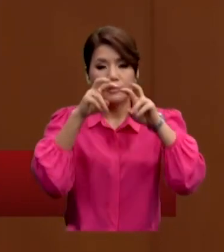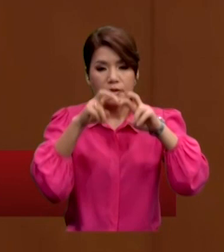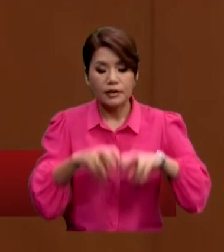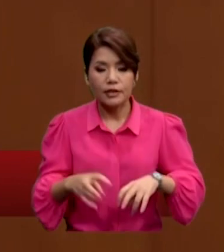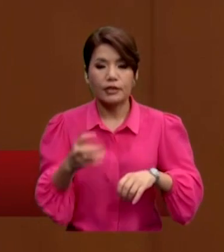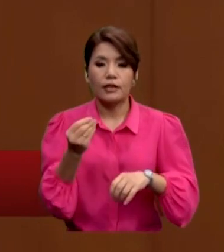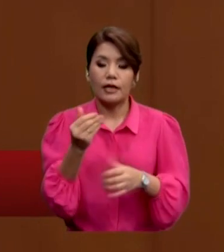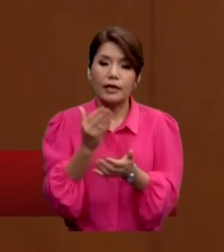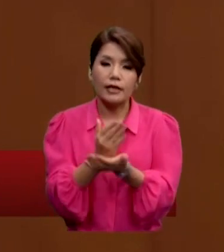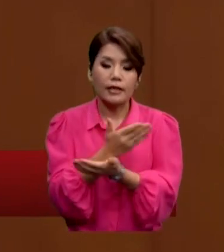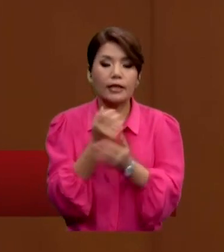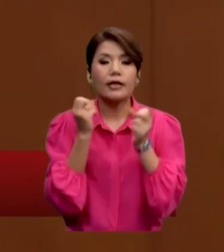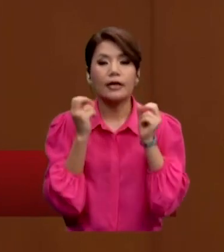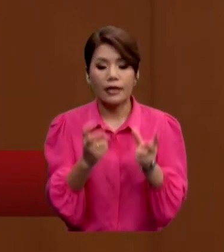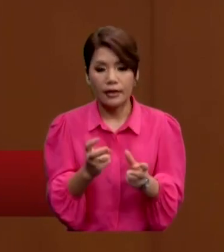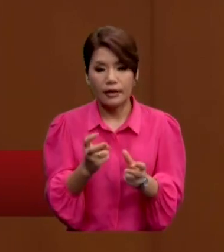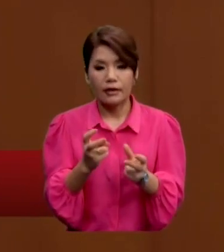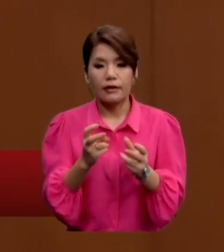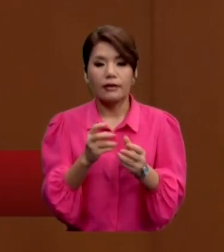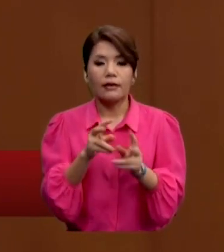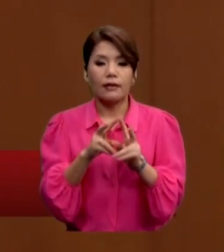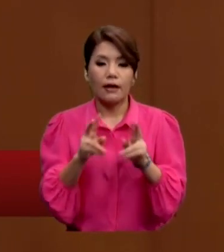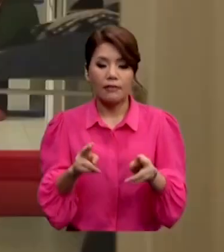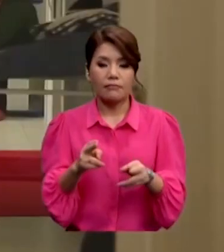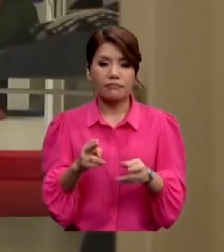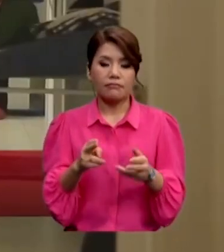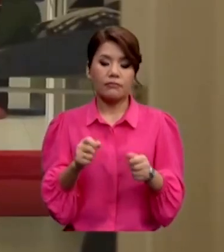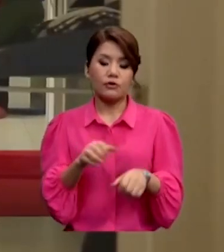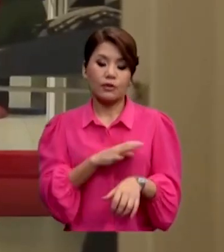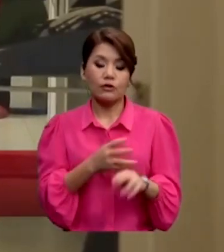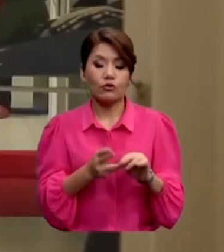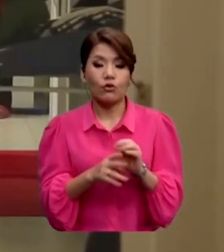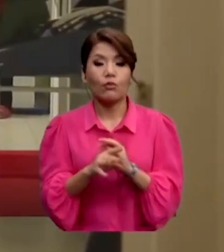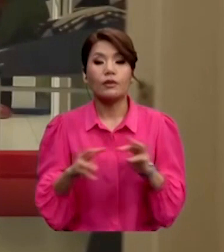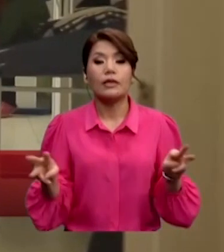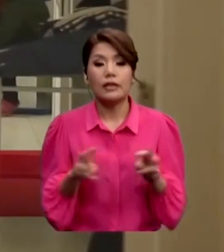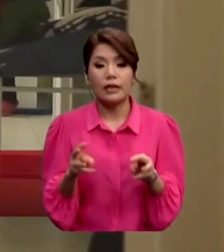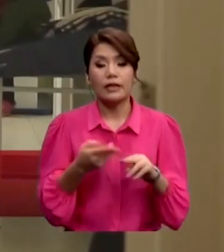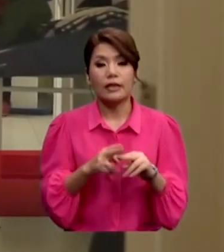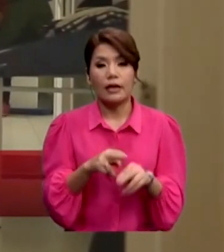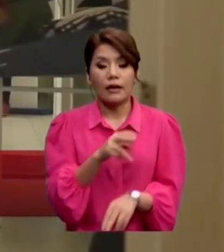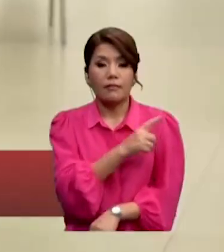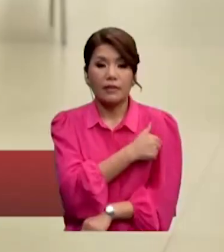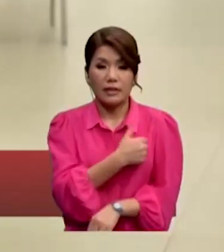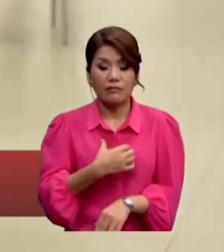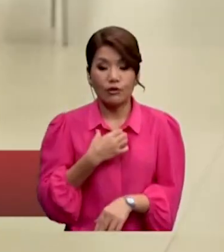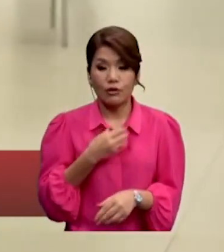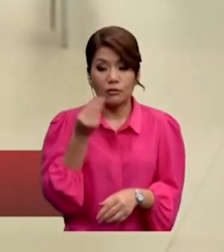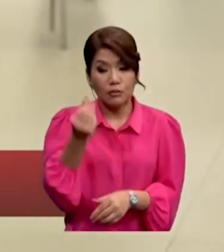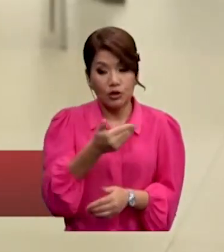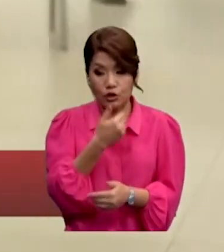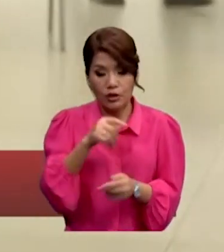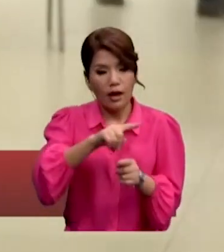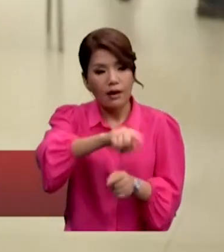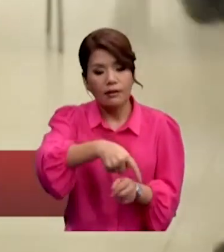бұл қаражат бар ма, жоқ па, бұл тағы да екіталай. Ал министрлік мәмске ақша төлемей жүргендерді міндеттеп